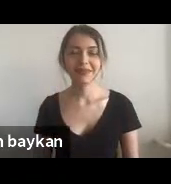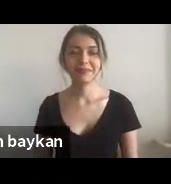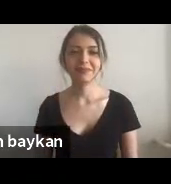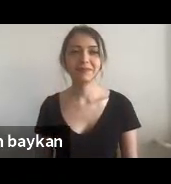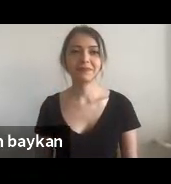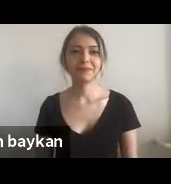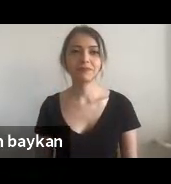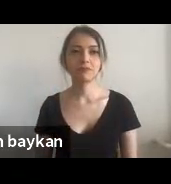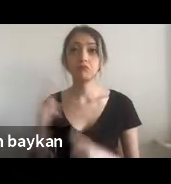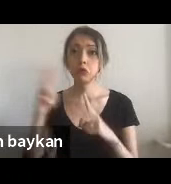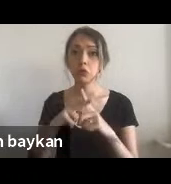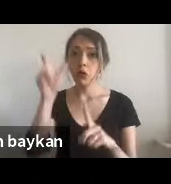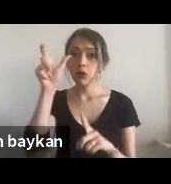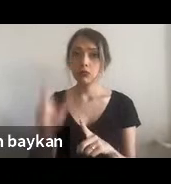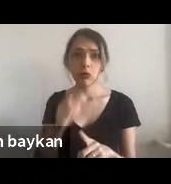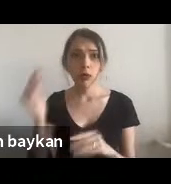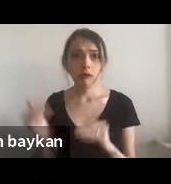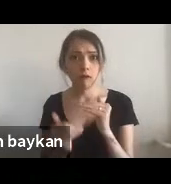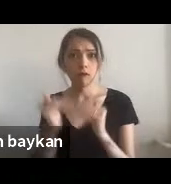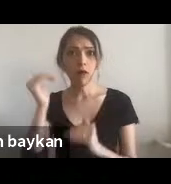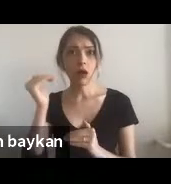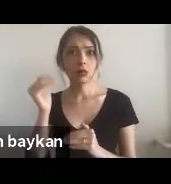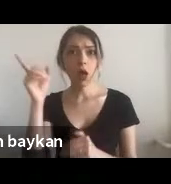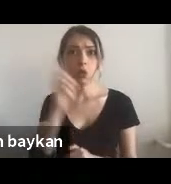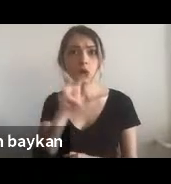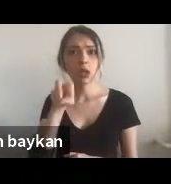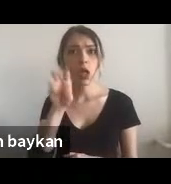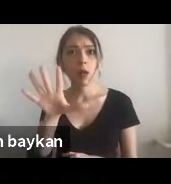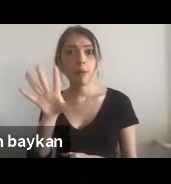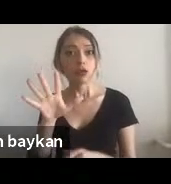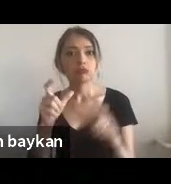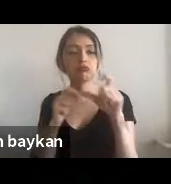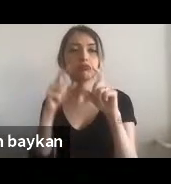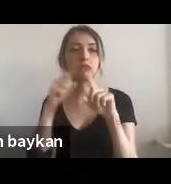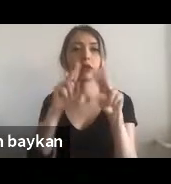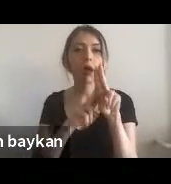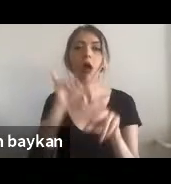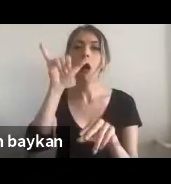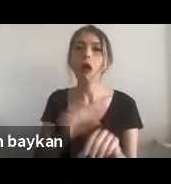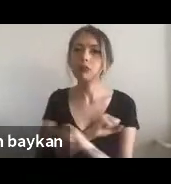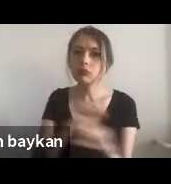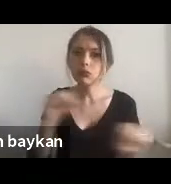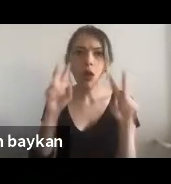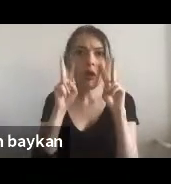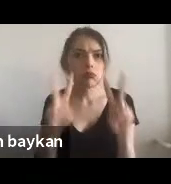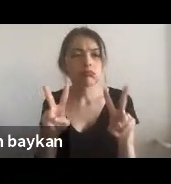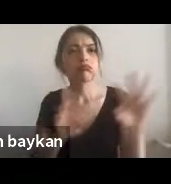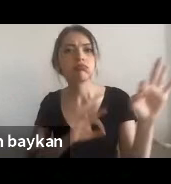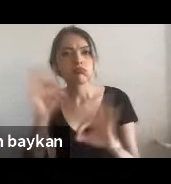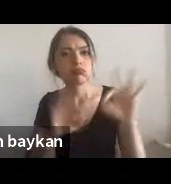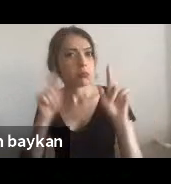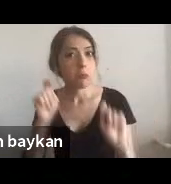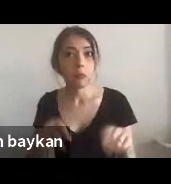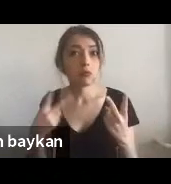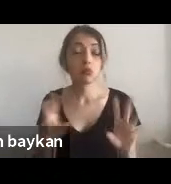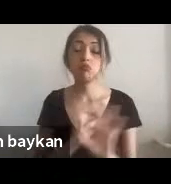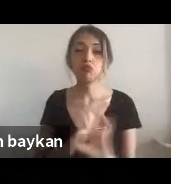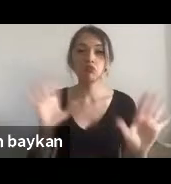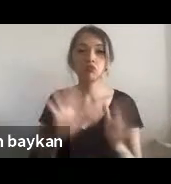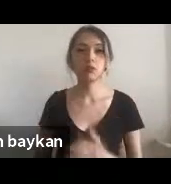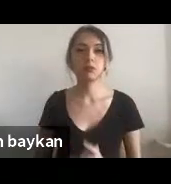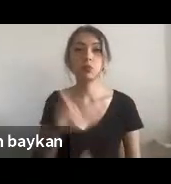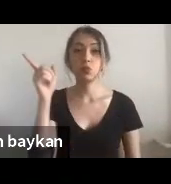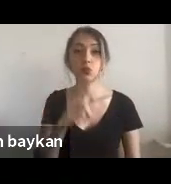sonucu. Katılımcıların büyük çoğunluğu aslında sivil toplum örgütünün hak ihlallerini izlediğinden bahsetmiş. %85'lik